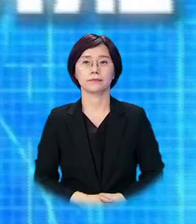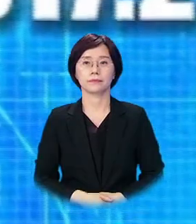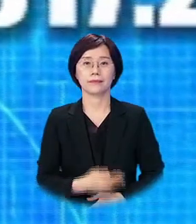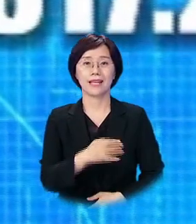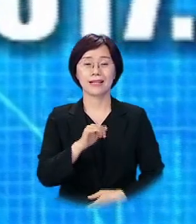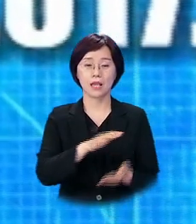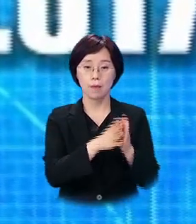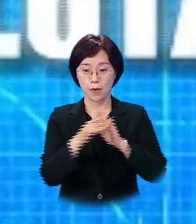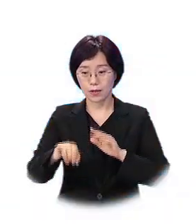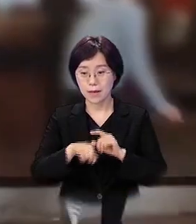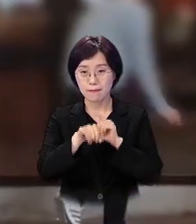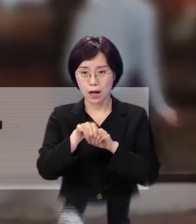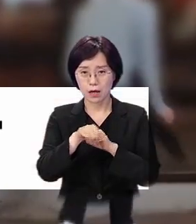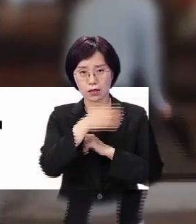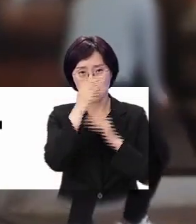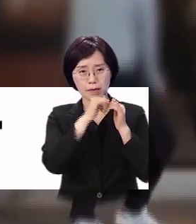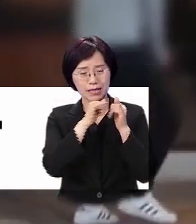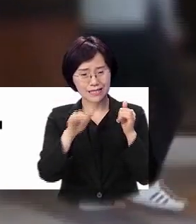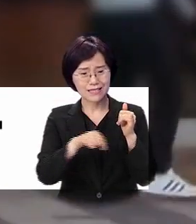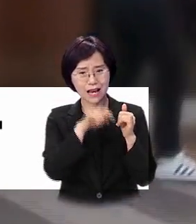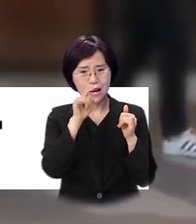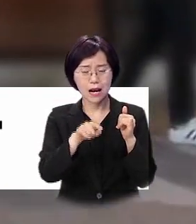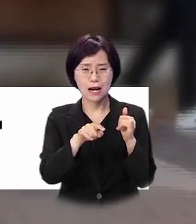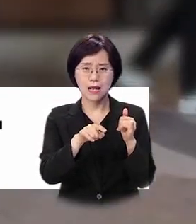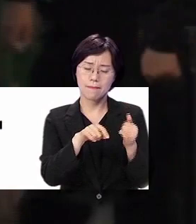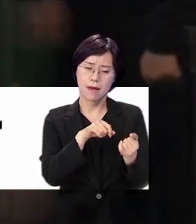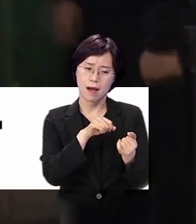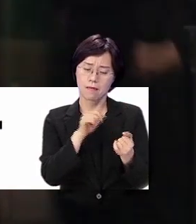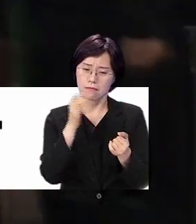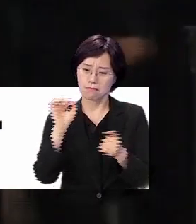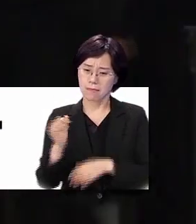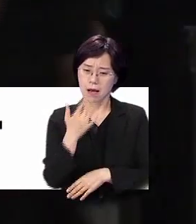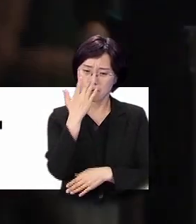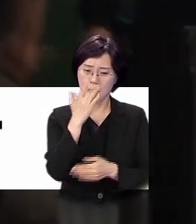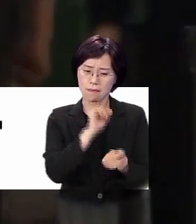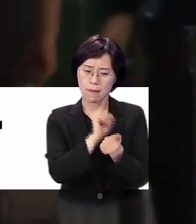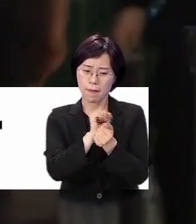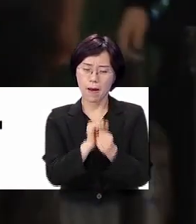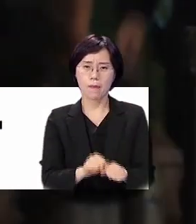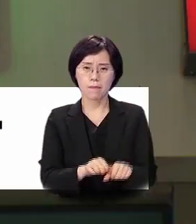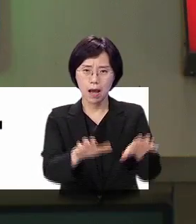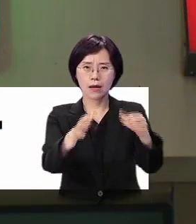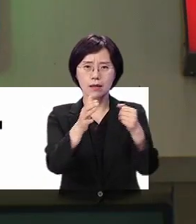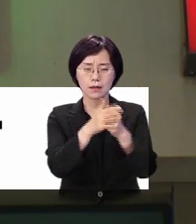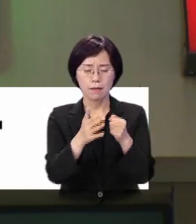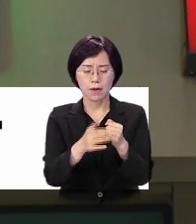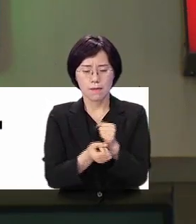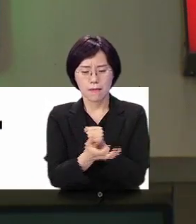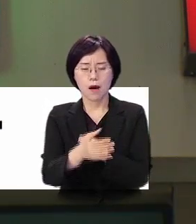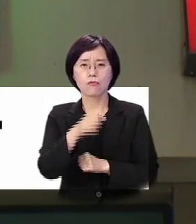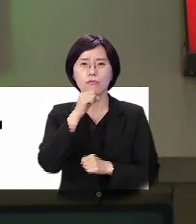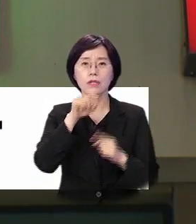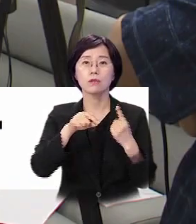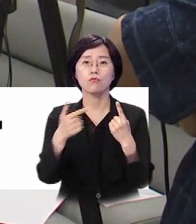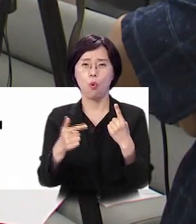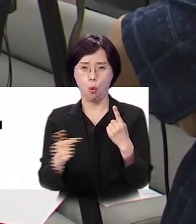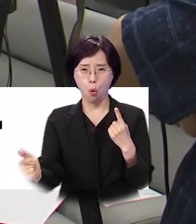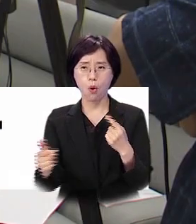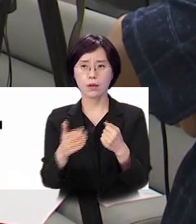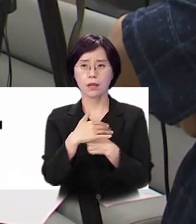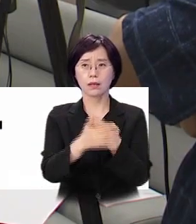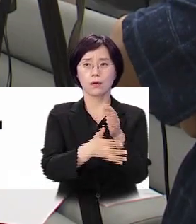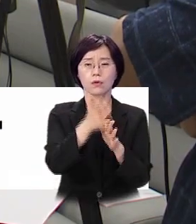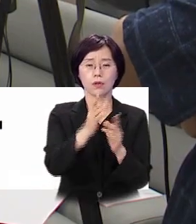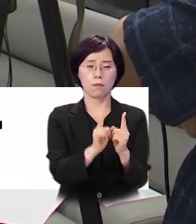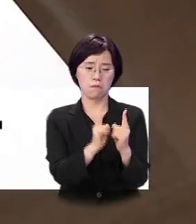델타 변이 바이러스, 젊은 층을 중심으로 경로가 불분명한 전파까지 겹쳐 감염 재생산 지수가 1.6으로 높아지자